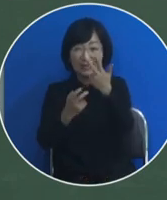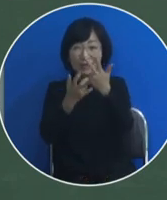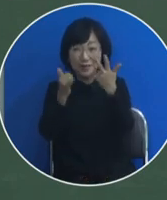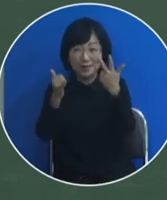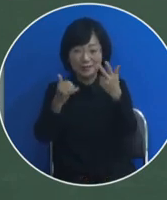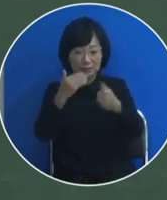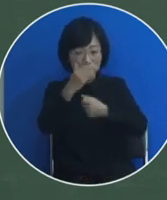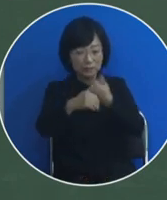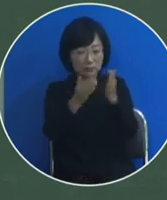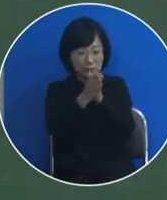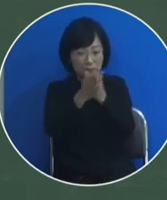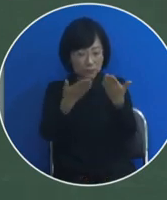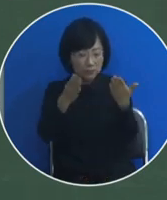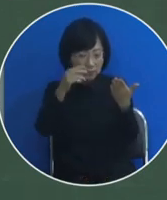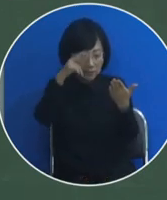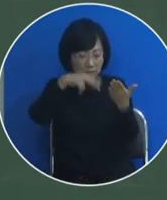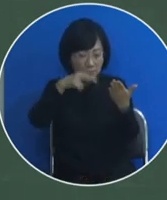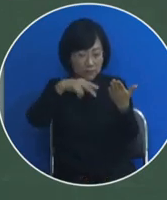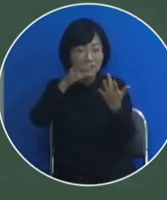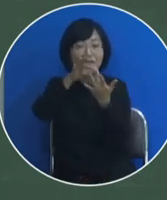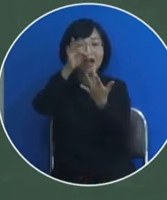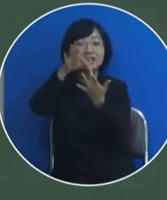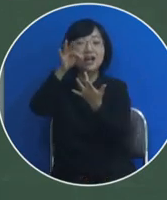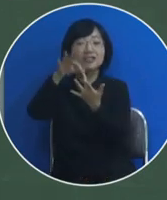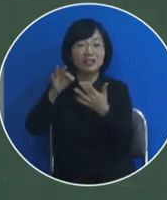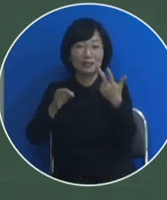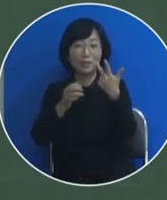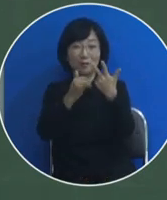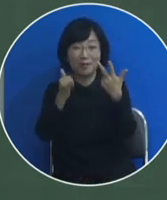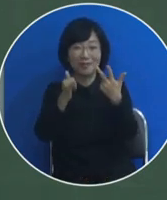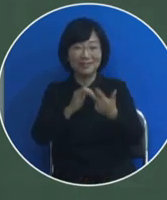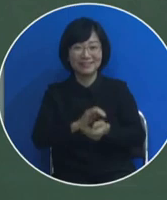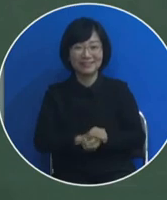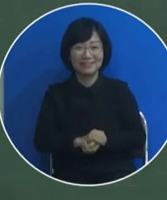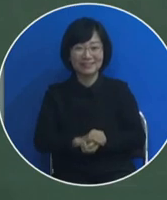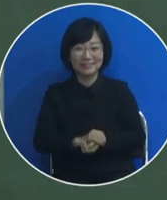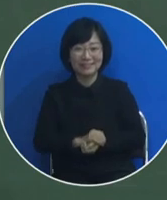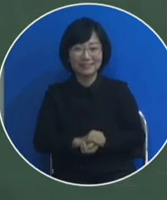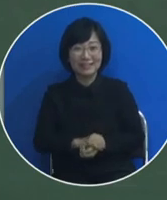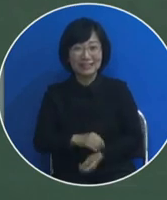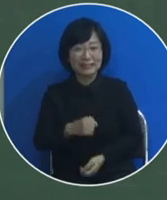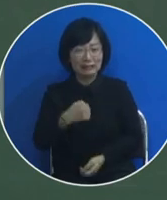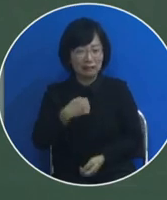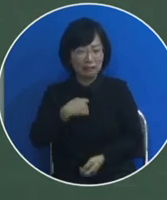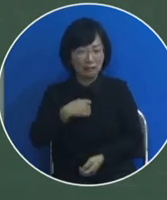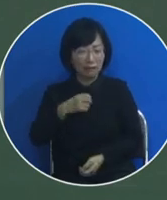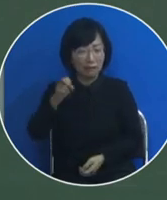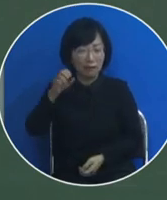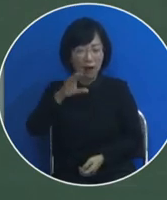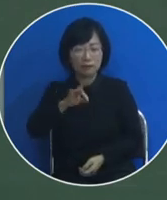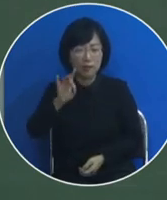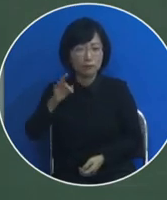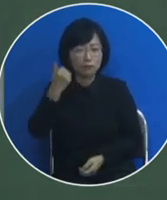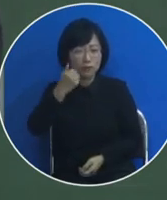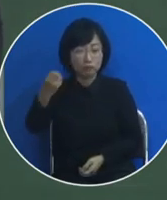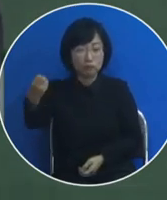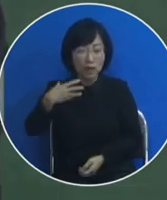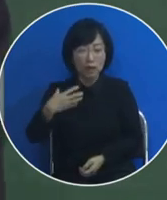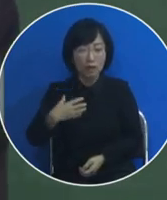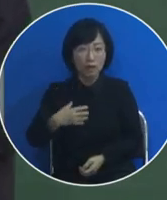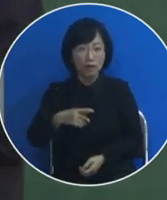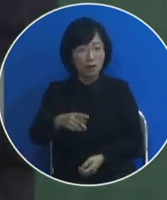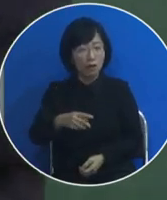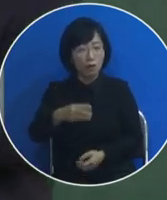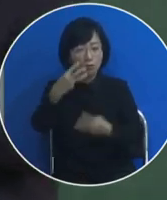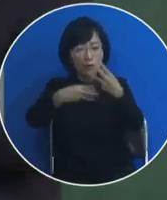those seven people. 그래서 뭐 어떤 렘넌트는 왜 여자는 선정 안 했냐 하길래 내가 에서더 얘기도 해주고 그렇게 해준 거죠. And so some remnants ask, how come you didn't